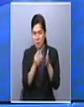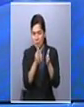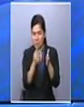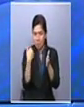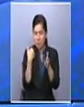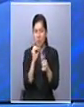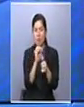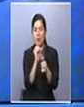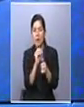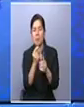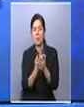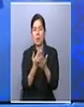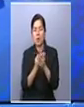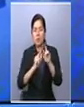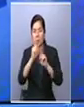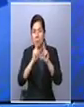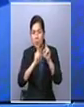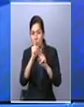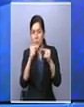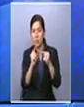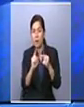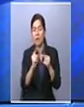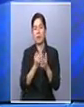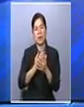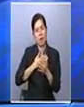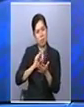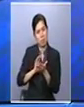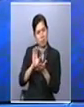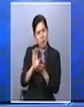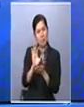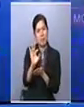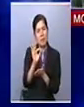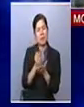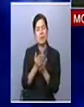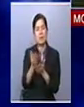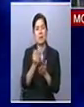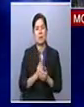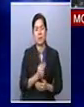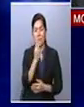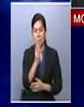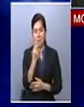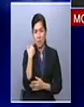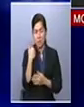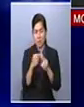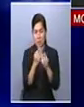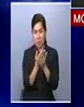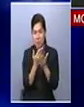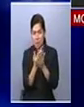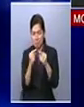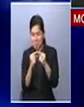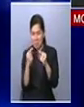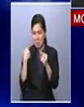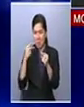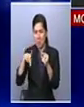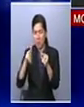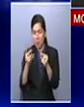ำหุ้นตัวไหนที่เราสามารถที่จะลงทุนได้บ้างคะ ครับต้องเลือกตัวที่จ่ายปันผลสูงที่สุดในกลุ่มนะครับแล้วก็มีคุณภาพสินทรัพย์